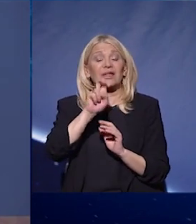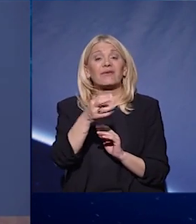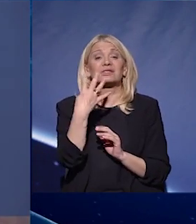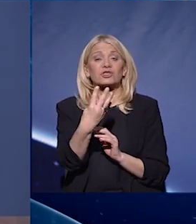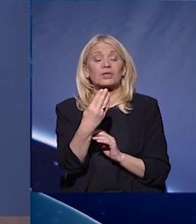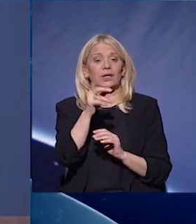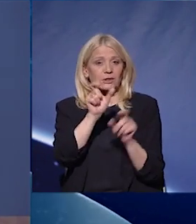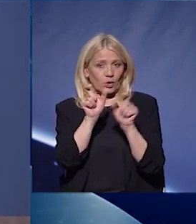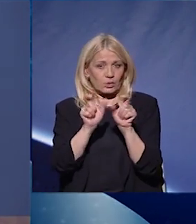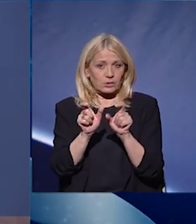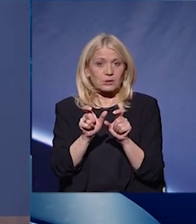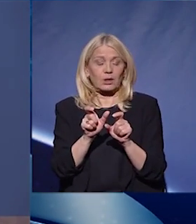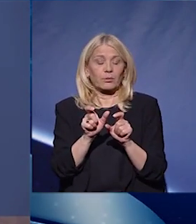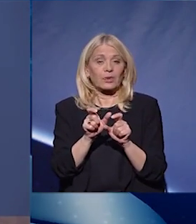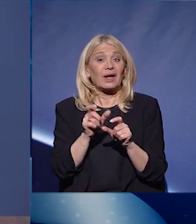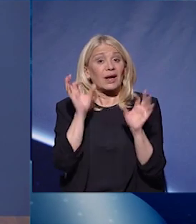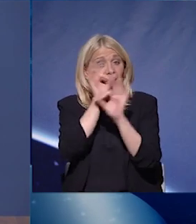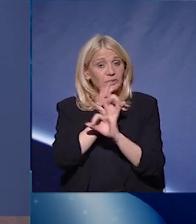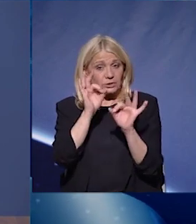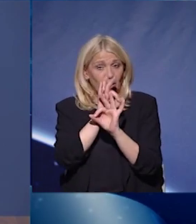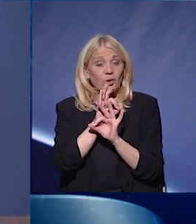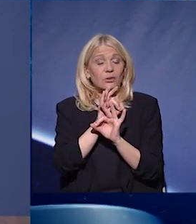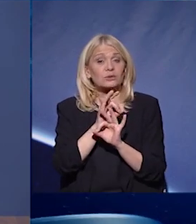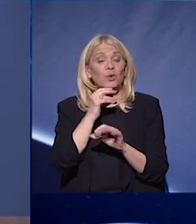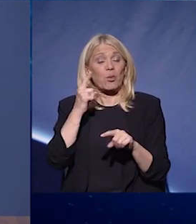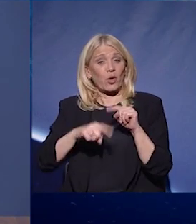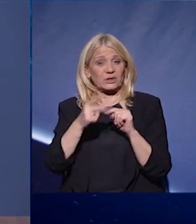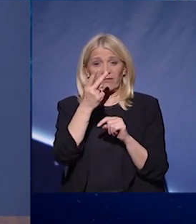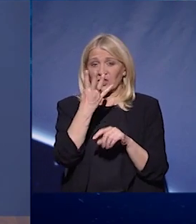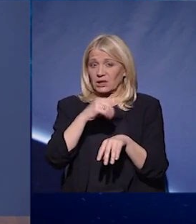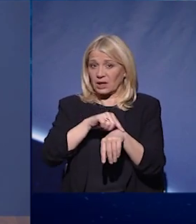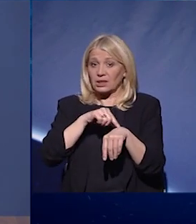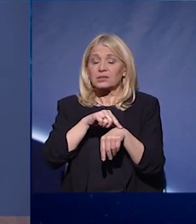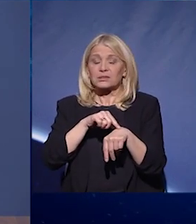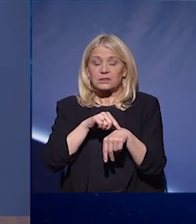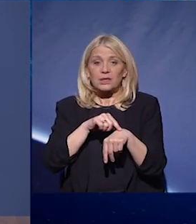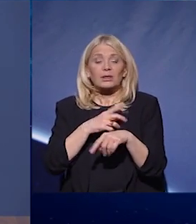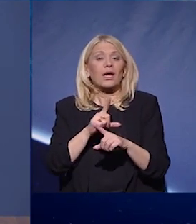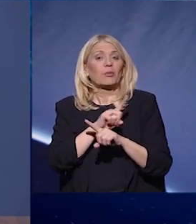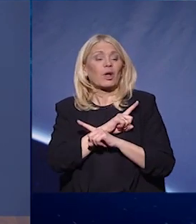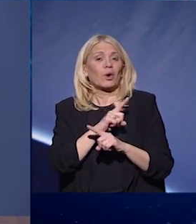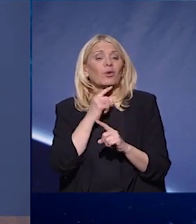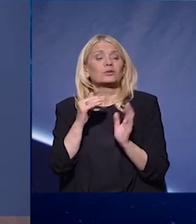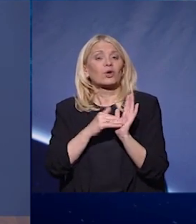14.240 osoba. Nažalost, u posljednja 24 časa